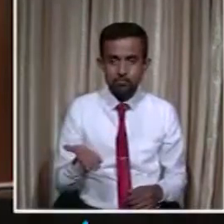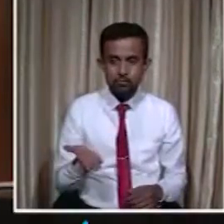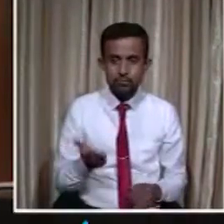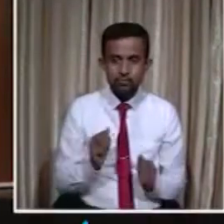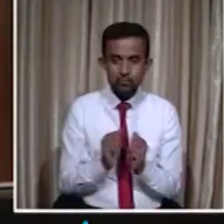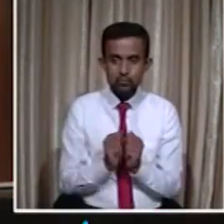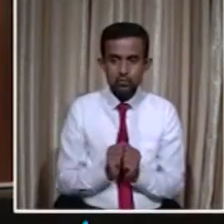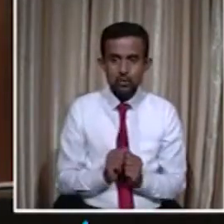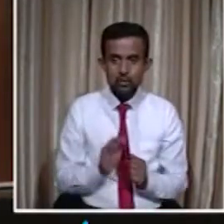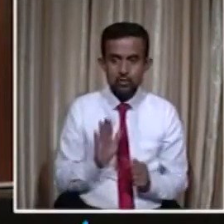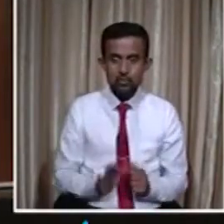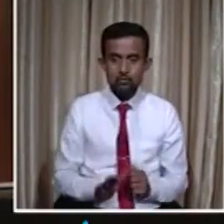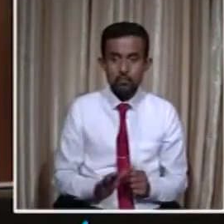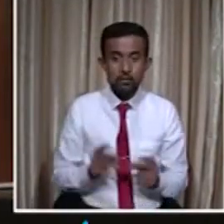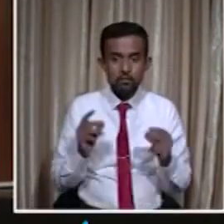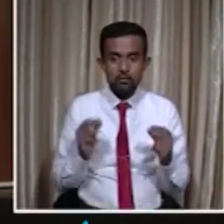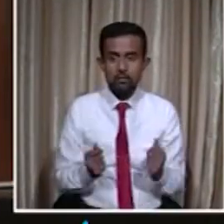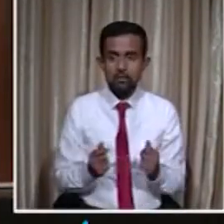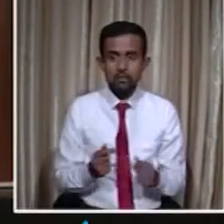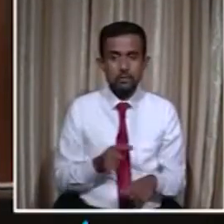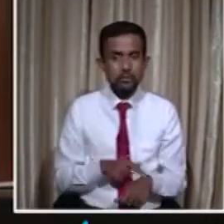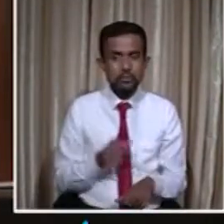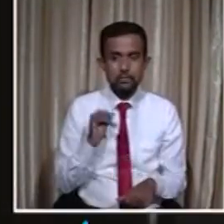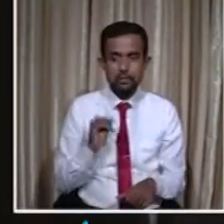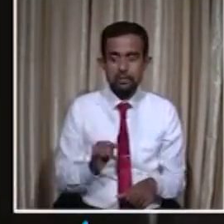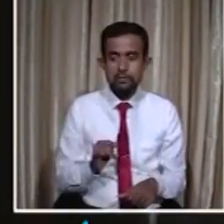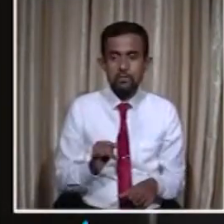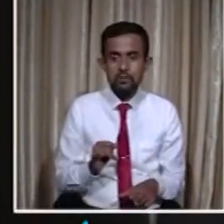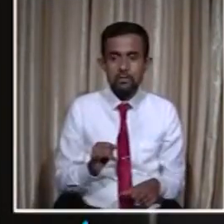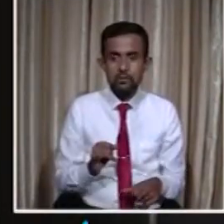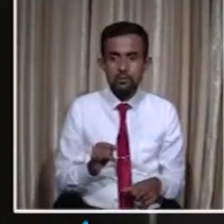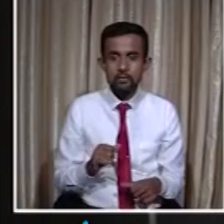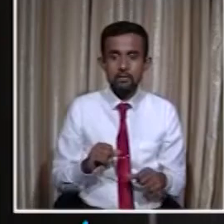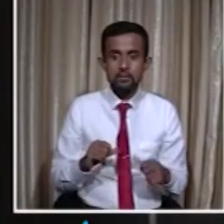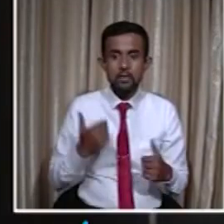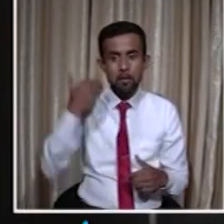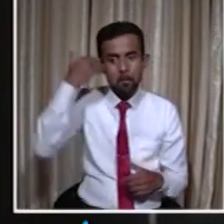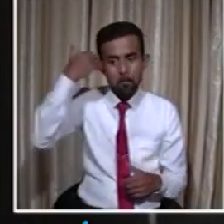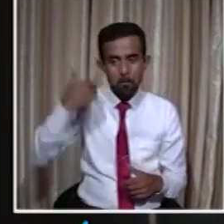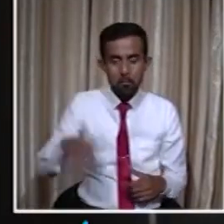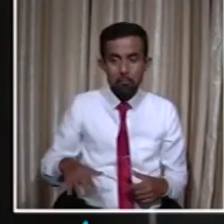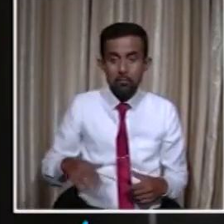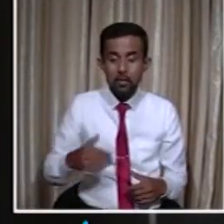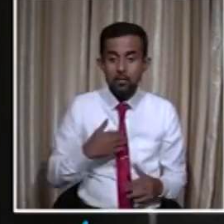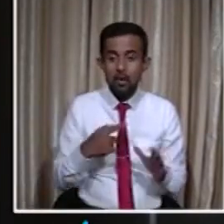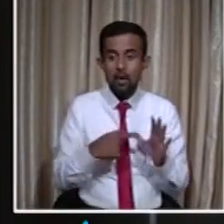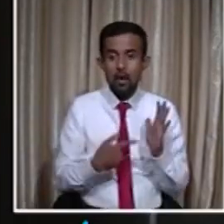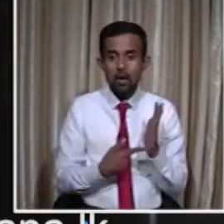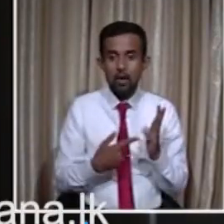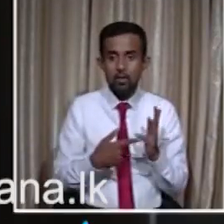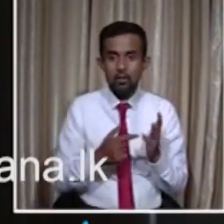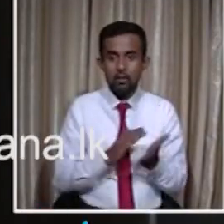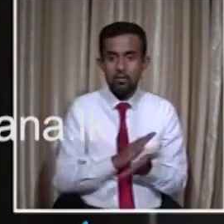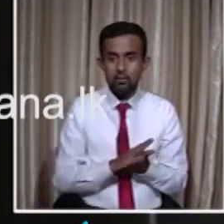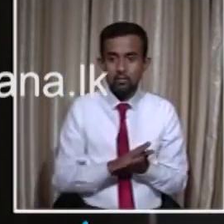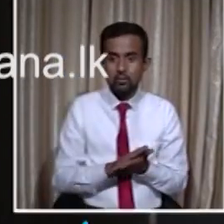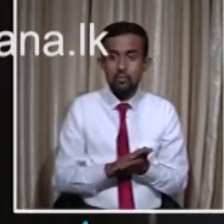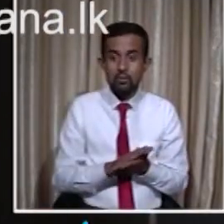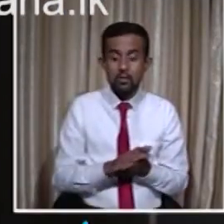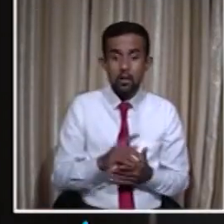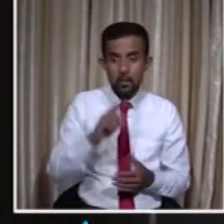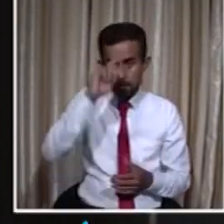කටයුතු කරලා හදිසියේ අවාසනාවන්ත විදියට ජීවිතෙන් සමගත්ත අපේ අතුකෝරළ මන්ත්‍රීතුමාගේ අභාවය